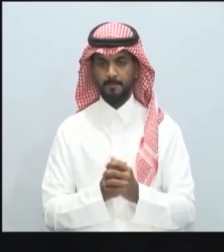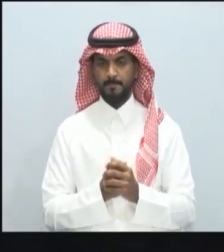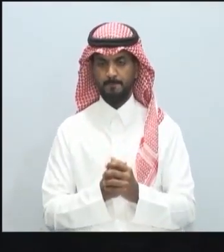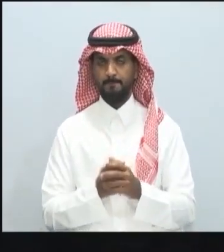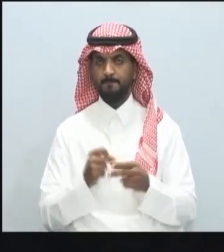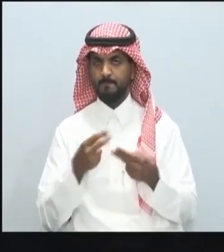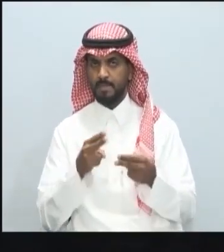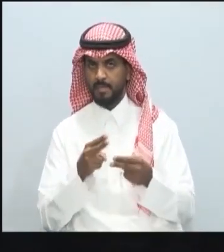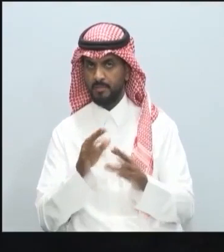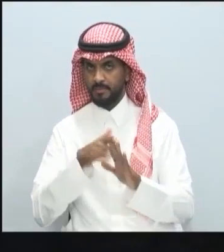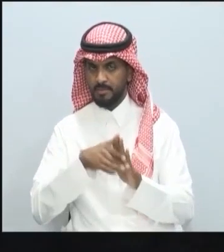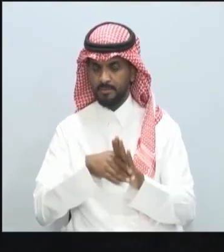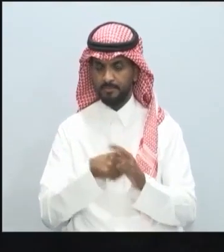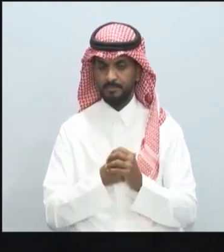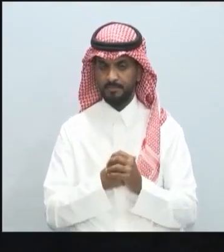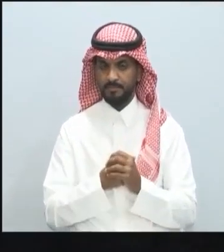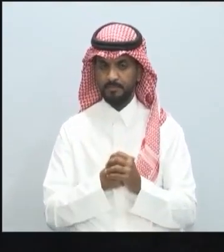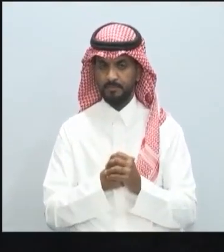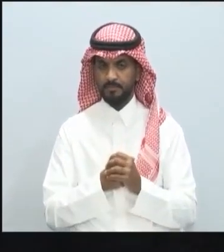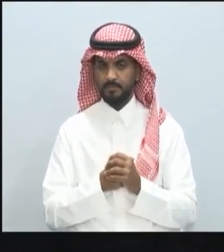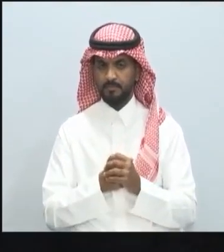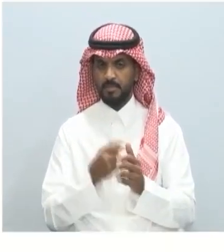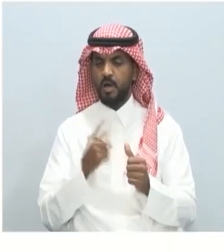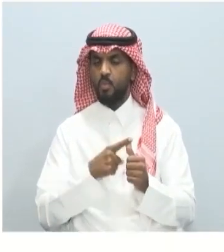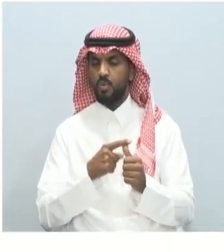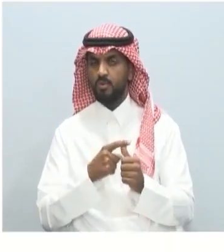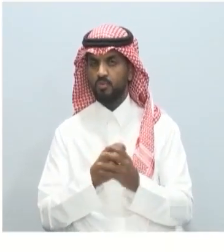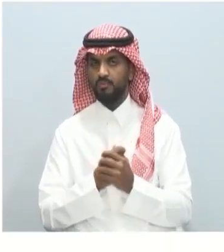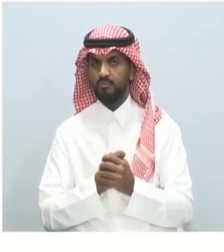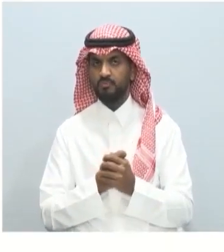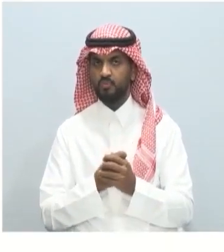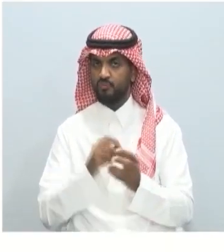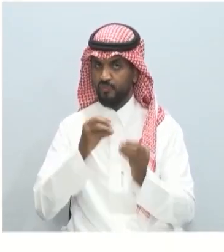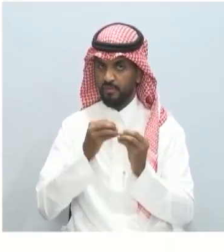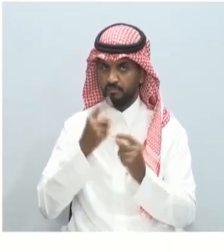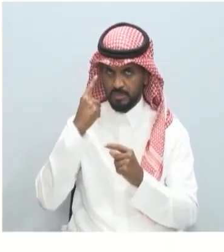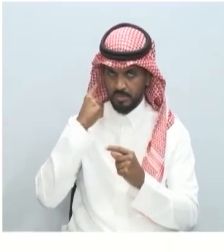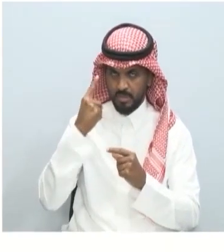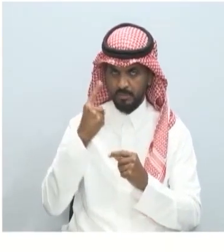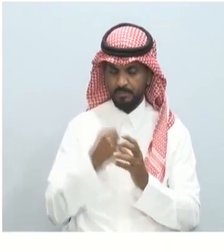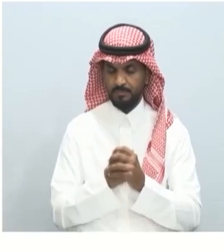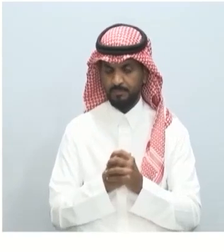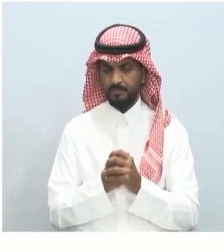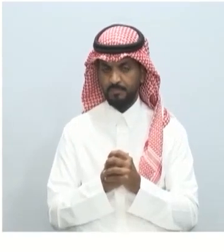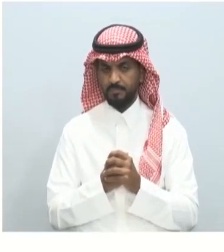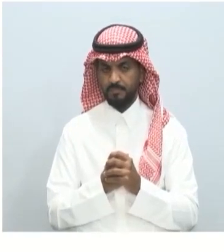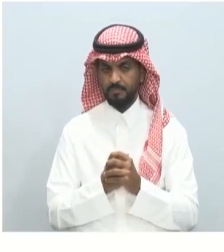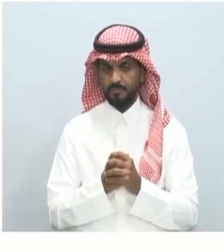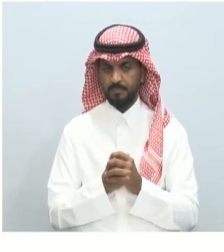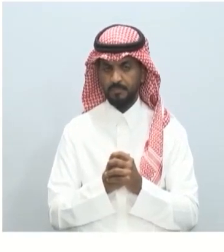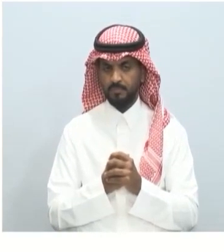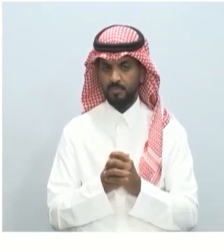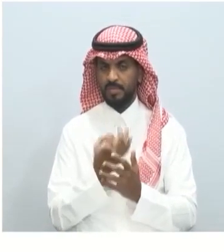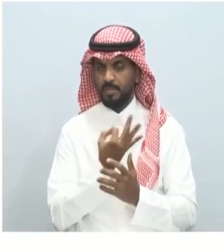بدايه النص نقول مثلا النص من اوله فن الاصغاء ثم بعد ذلك